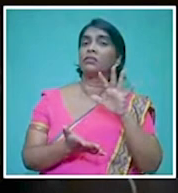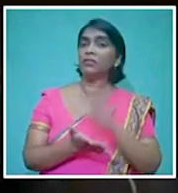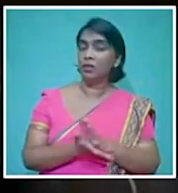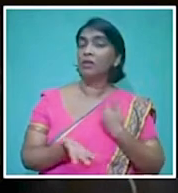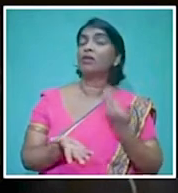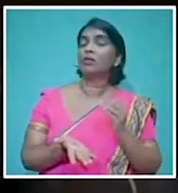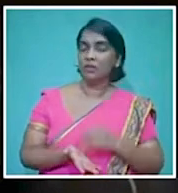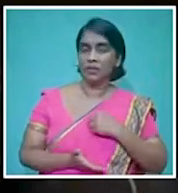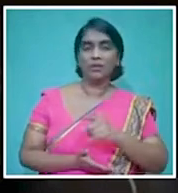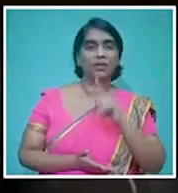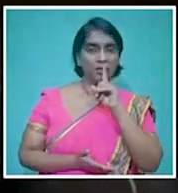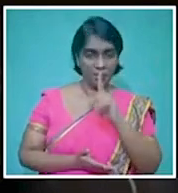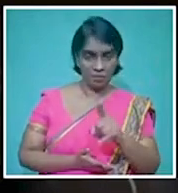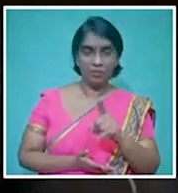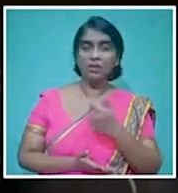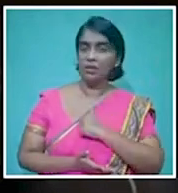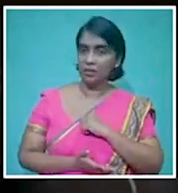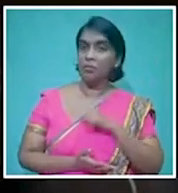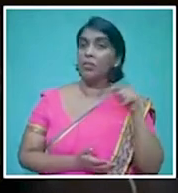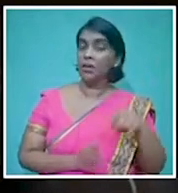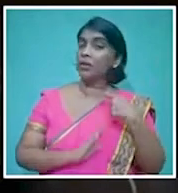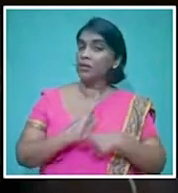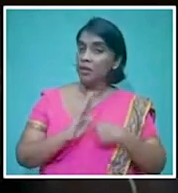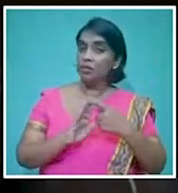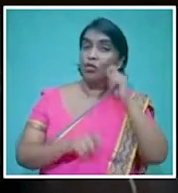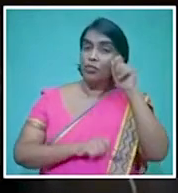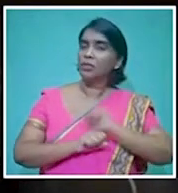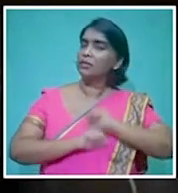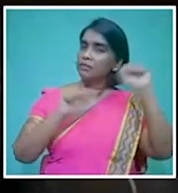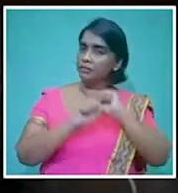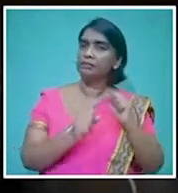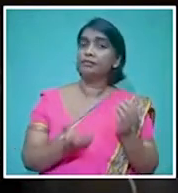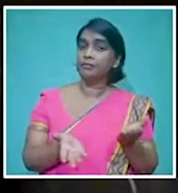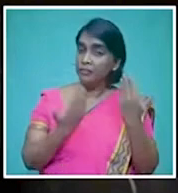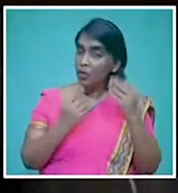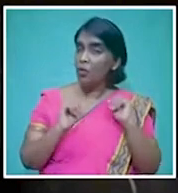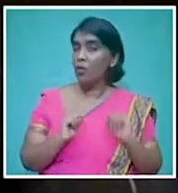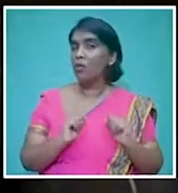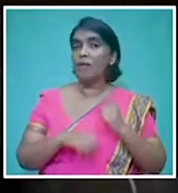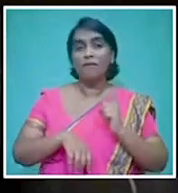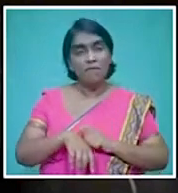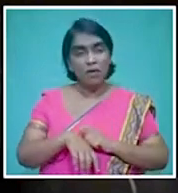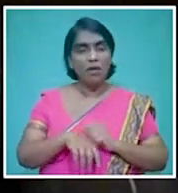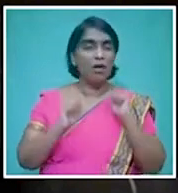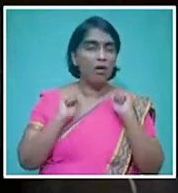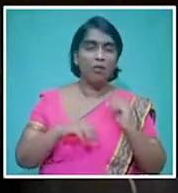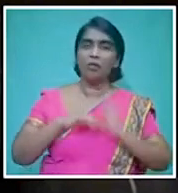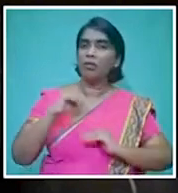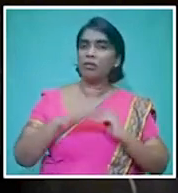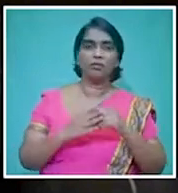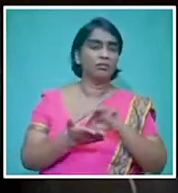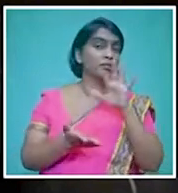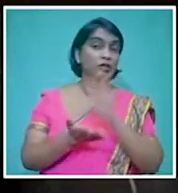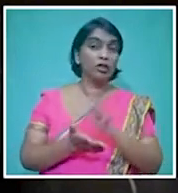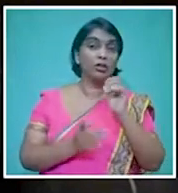නැවත වතාවක් කියන්න කැමති. මේ රටේ ජනතාව උද්ඝෝෂණ කරන විදියත් වෙලාවත් ක්‍රමවේදයක් තීරණය